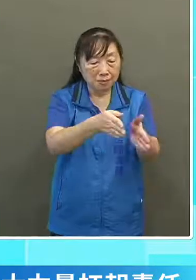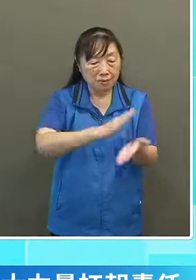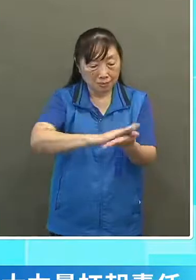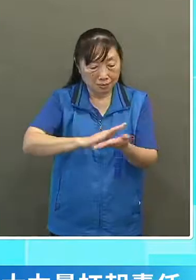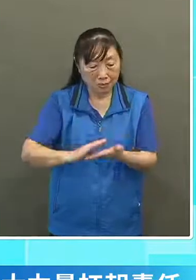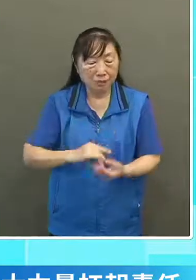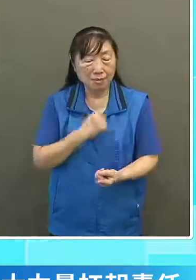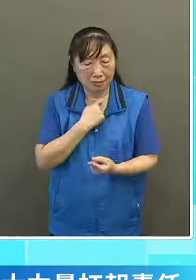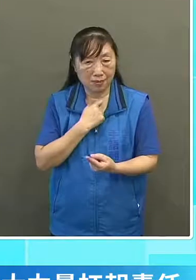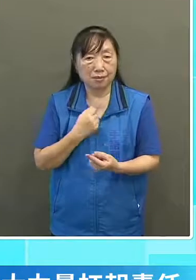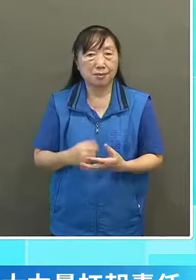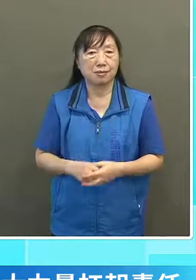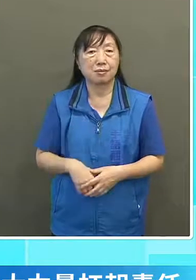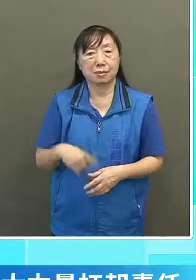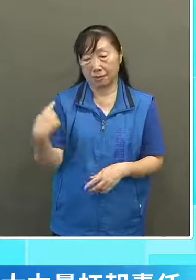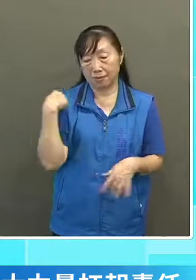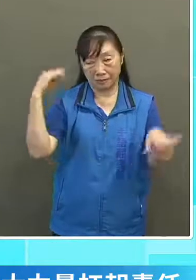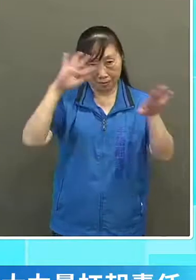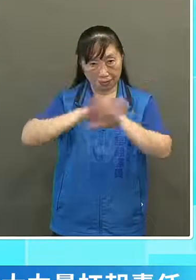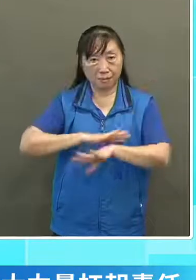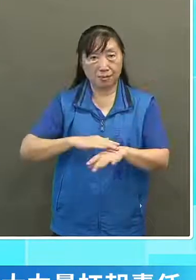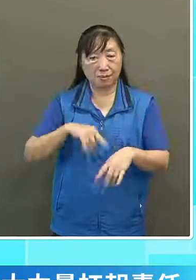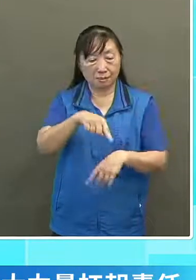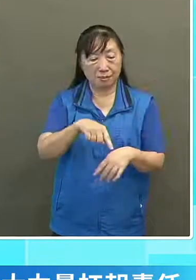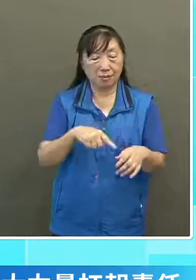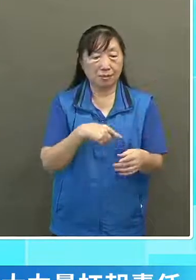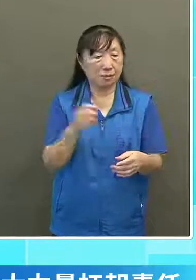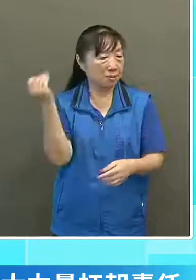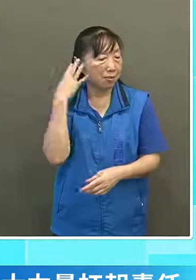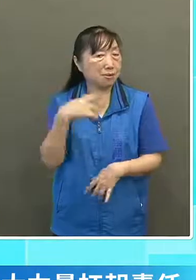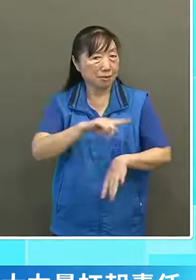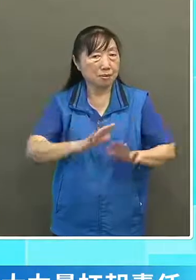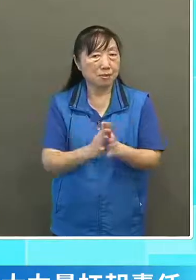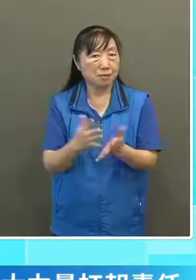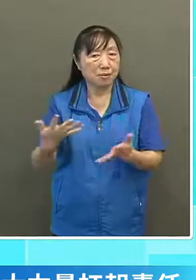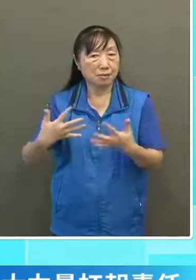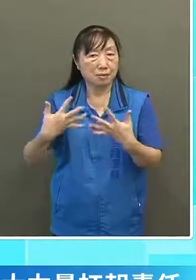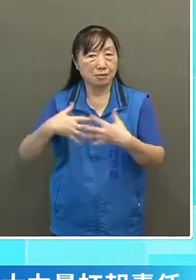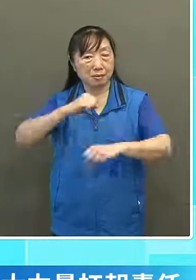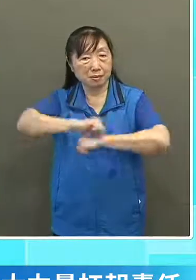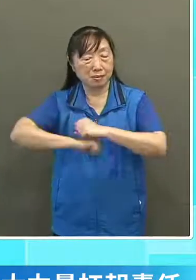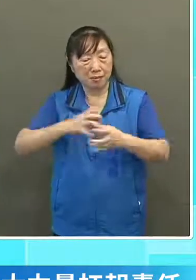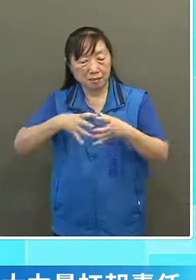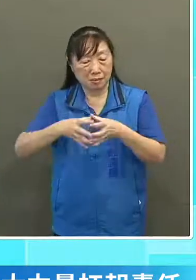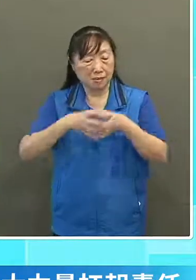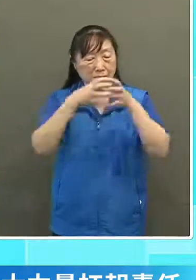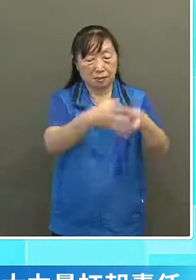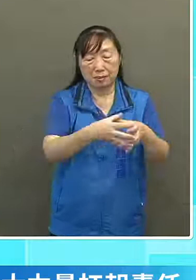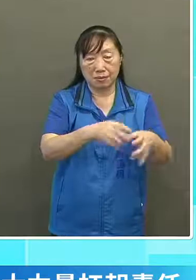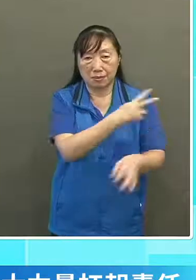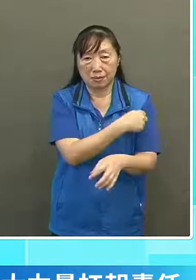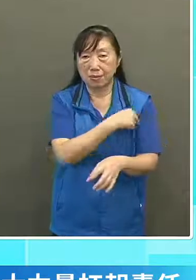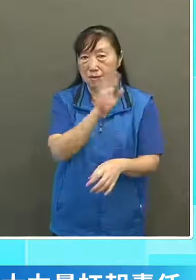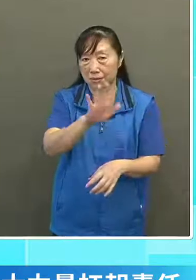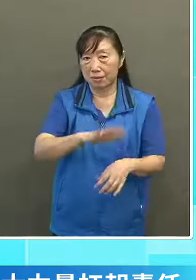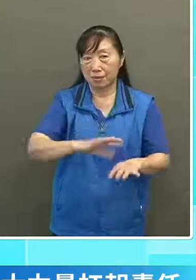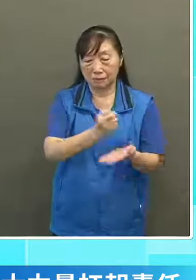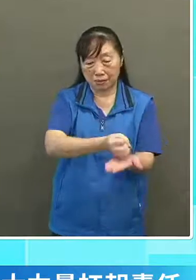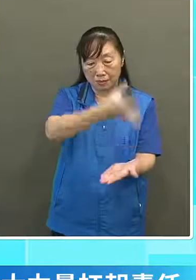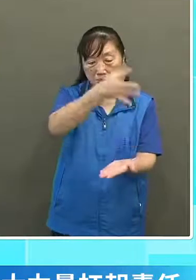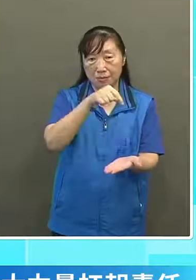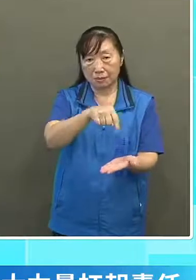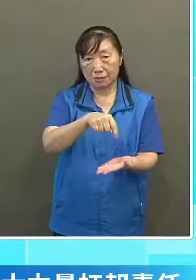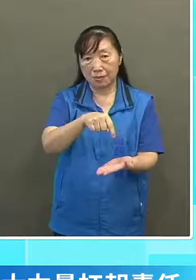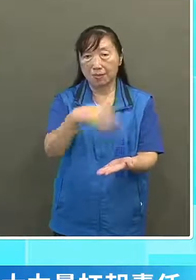决，所以其实我们在昨天晚上第一个时间已经都进驻机动筛检队，而且在盘点所有的大楼的住户有